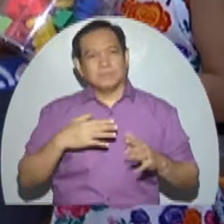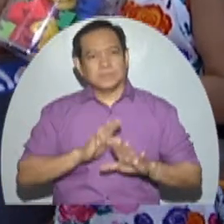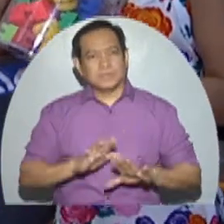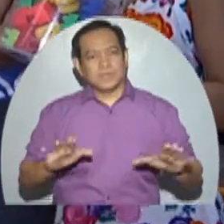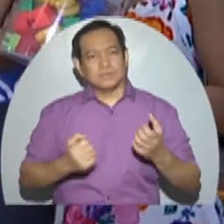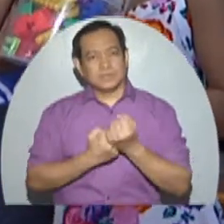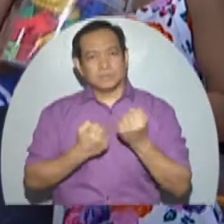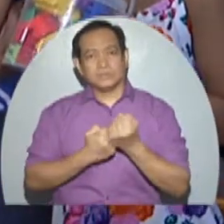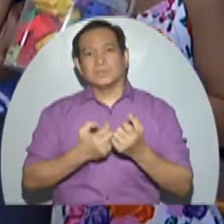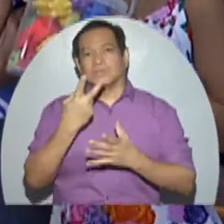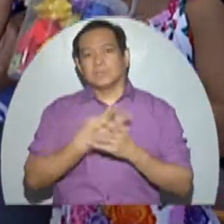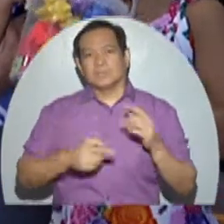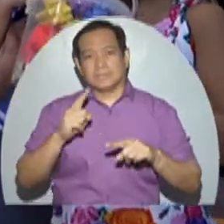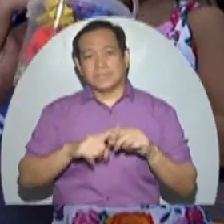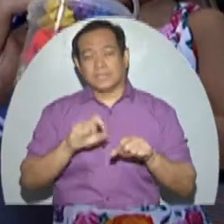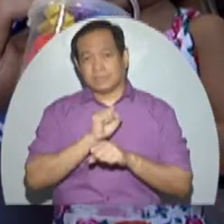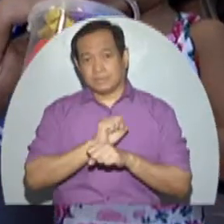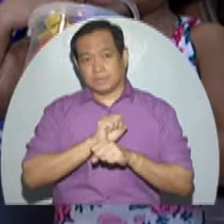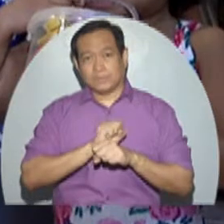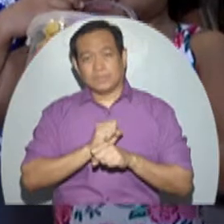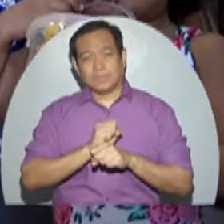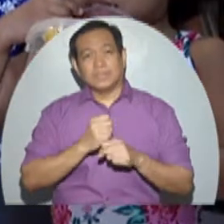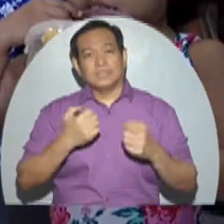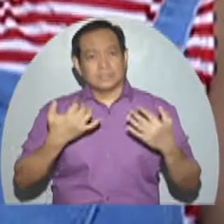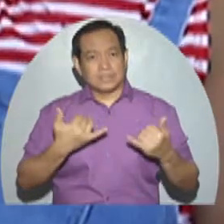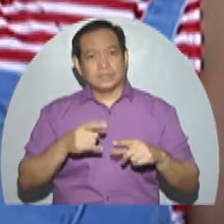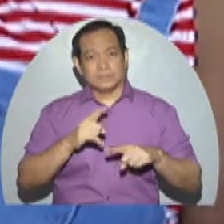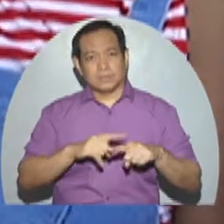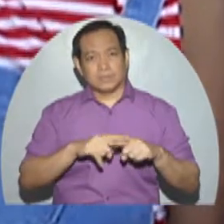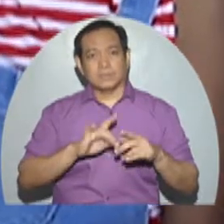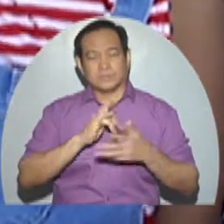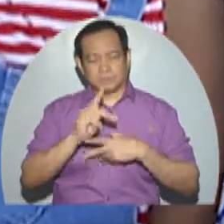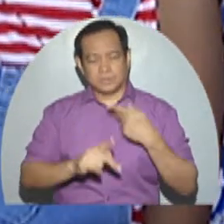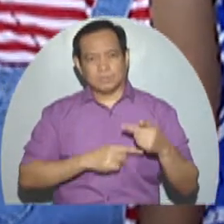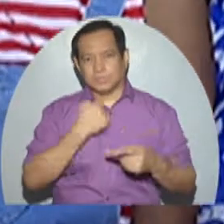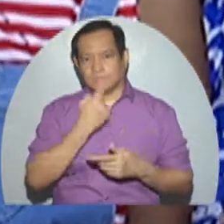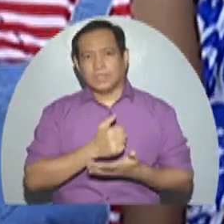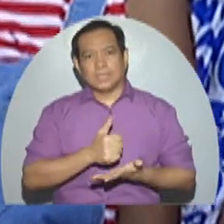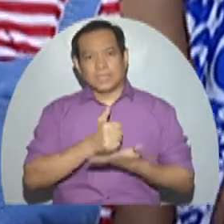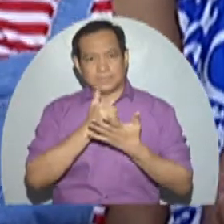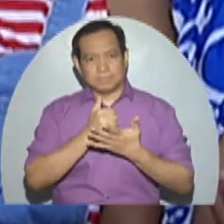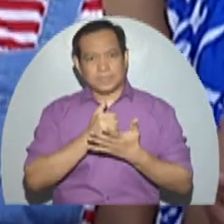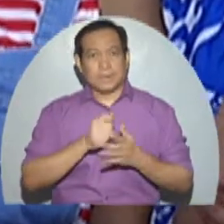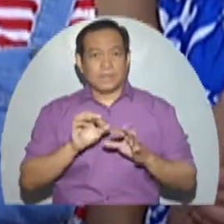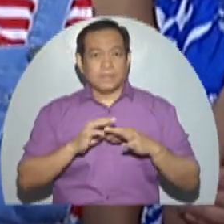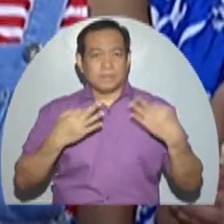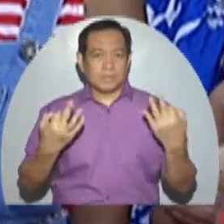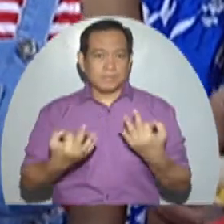pareho silang hindi makatrabaho, maasa ngayon sila sa merong mabuting loob na tumutulong sa